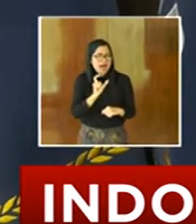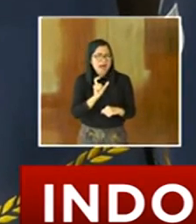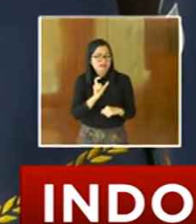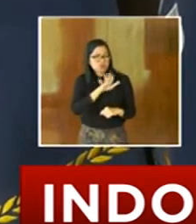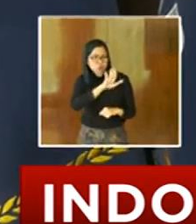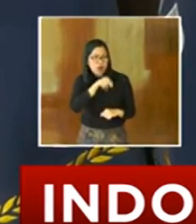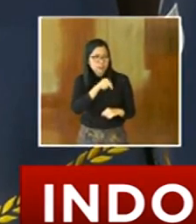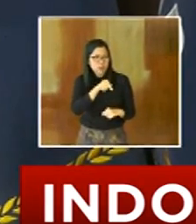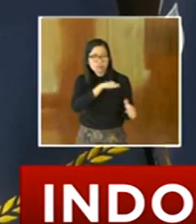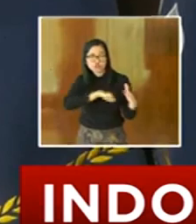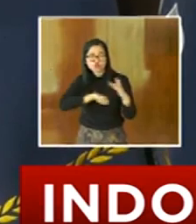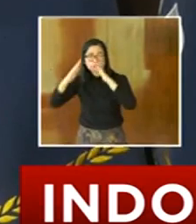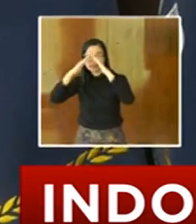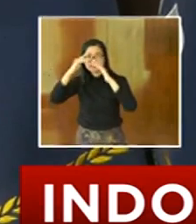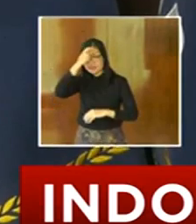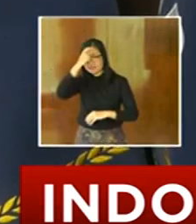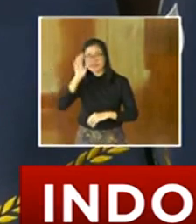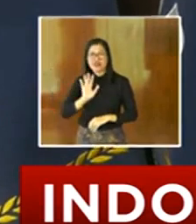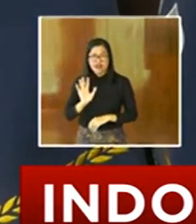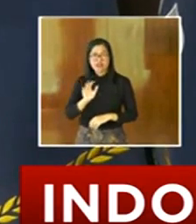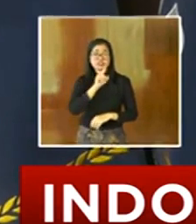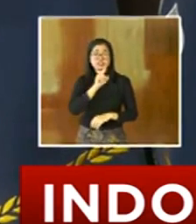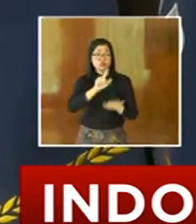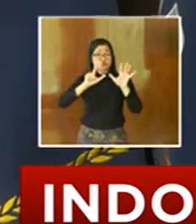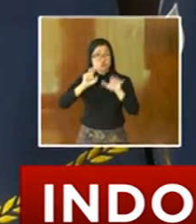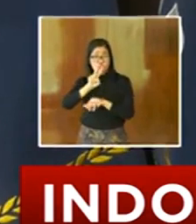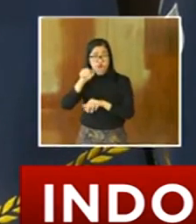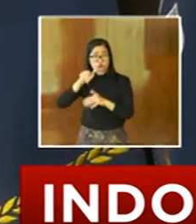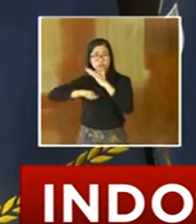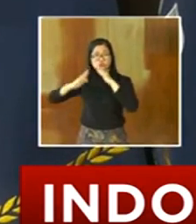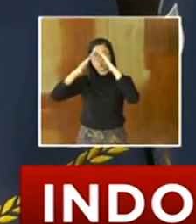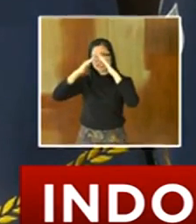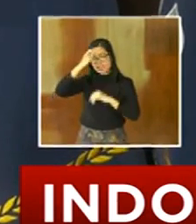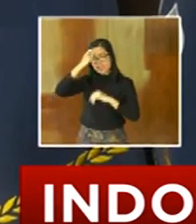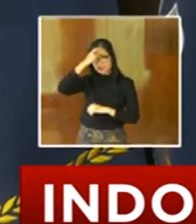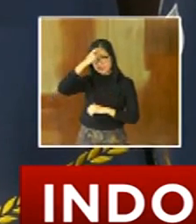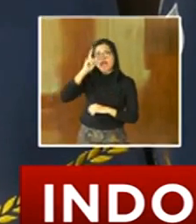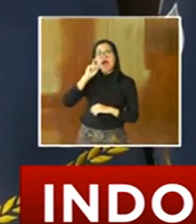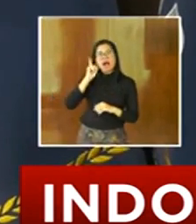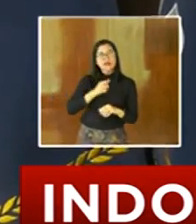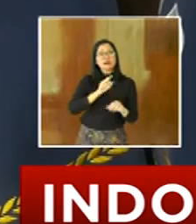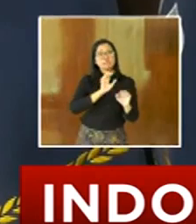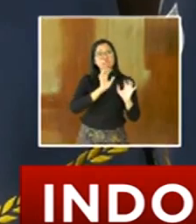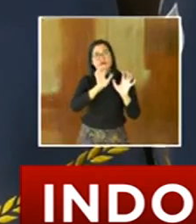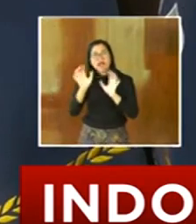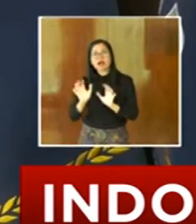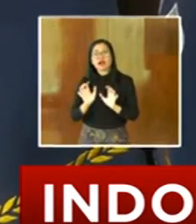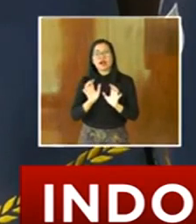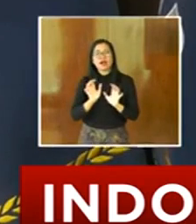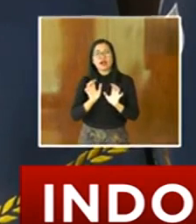rawat di rumah sakit 172 adalah kasus yang dirawat di rumah sakit sementara masih ada puluhan lagi yang